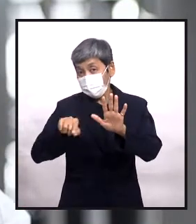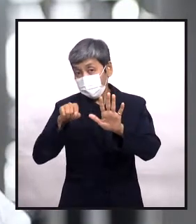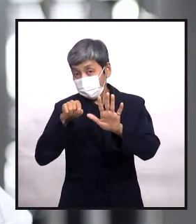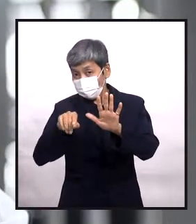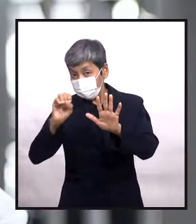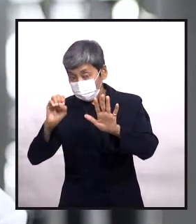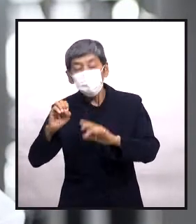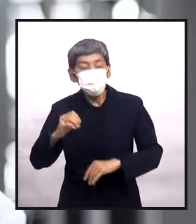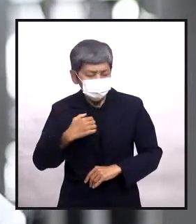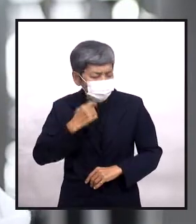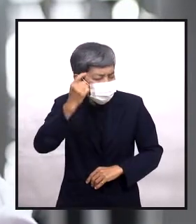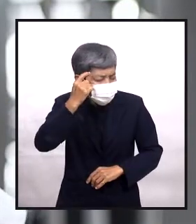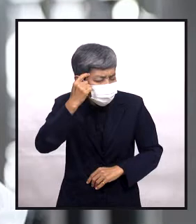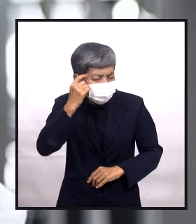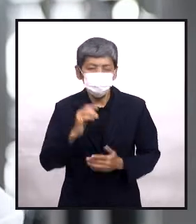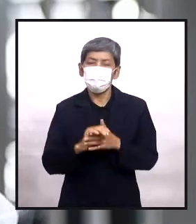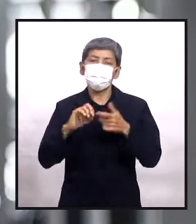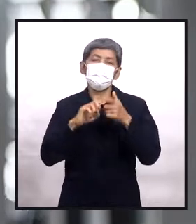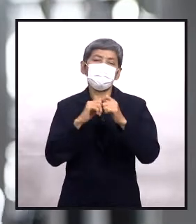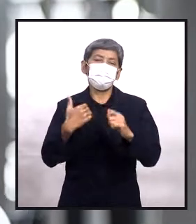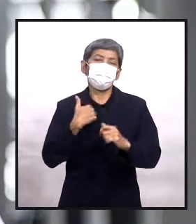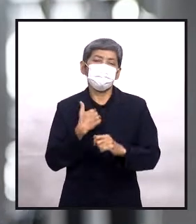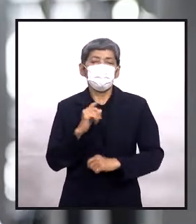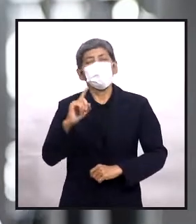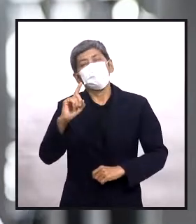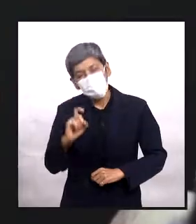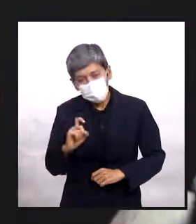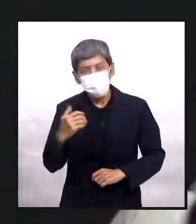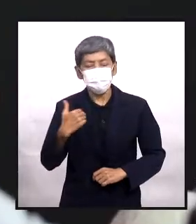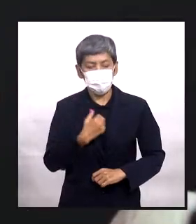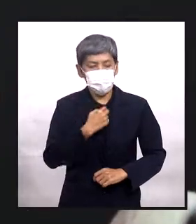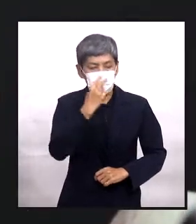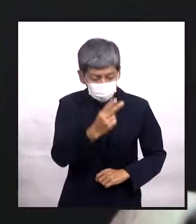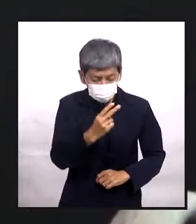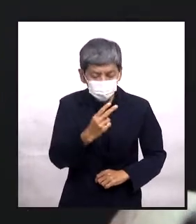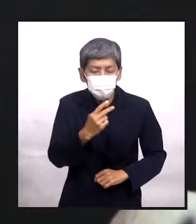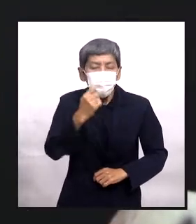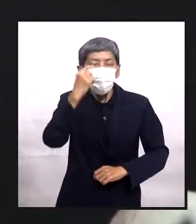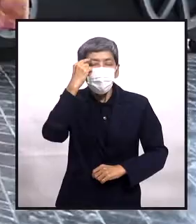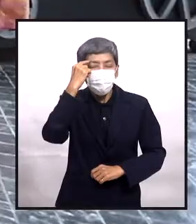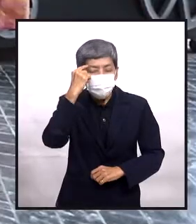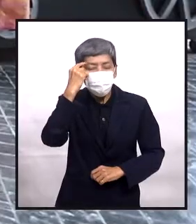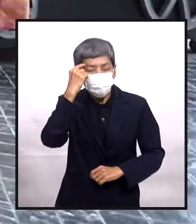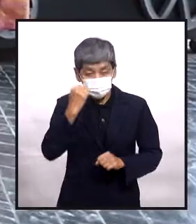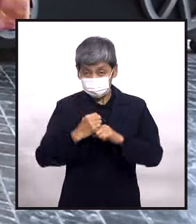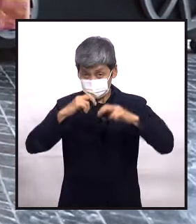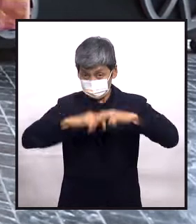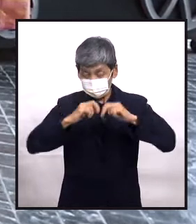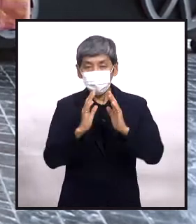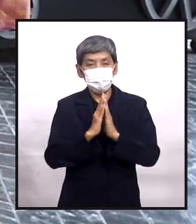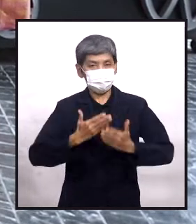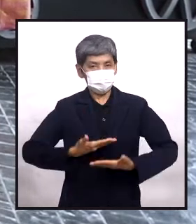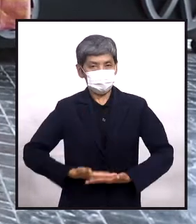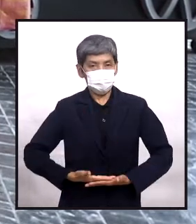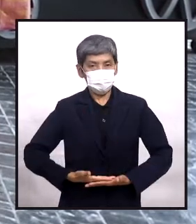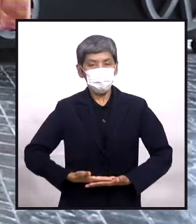5.0 ต่อไปก็ตามเนี่ยก็ยังจะต้องหนีไม่ออกอยู่ก็คือเรื่องความตายเราก็ไปเจอมรณานุสติทำวิจัยมาว่าพระพุทธเจ้